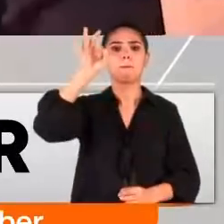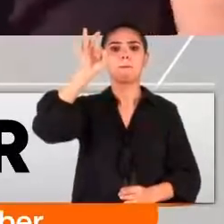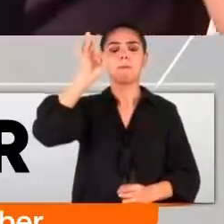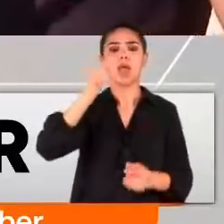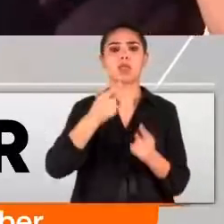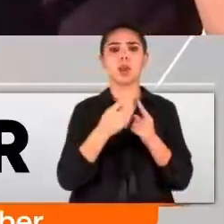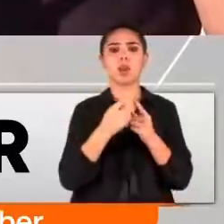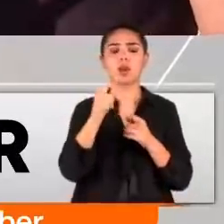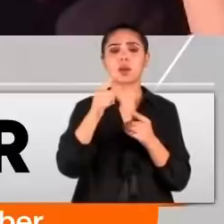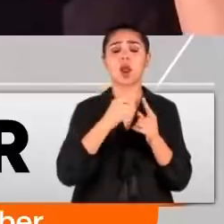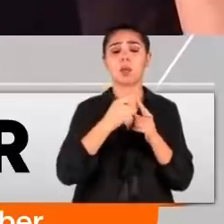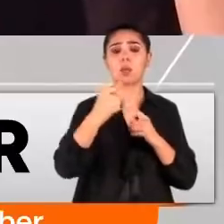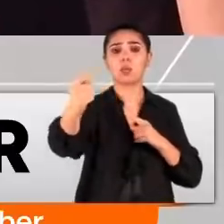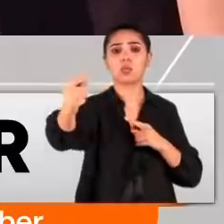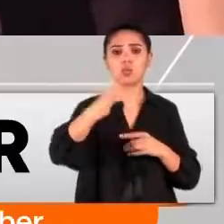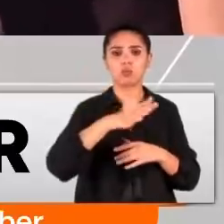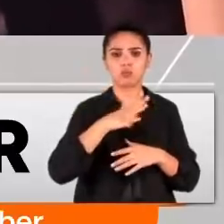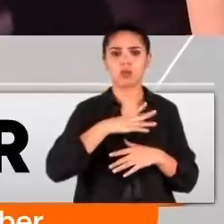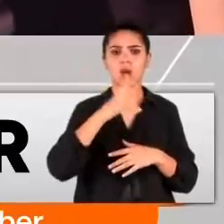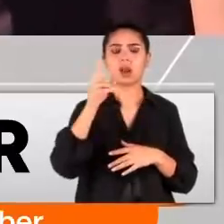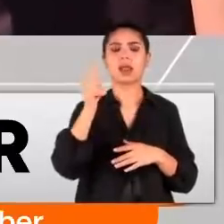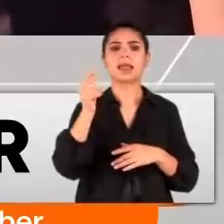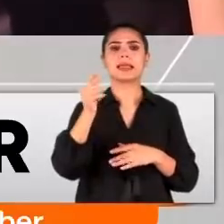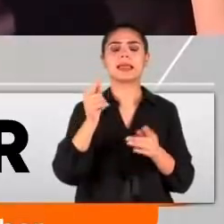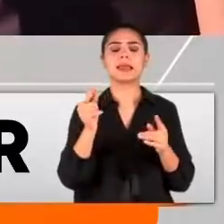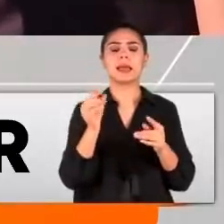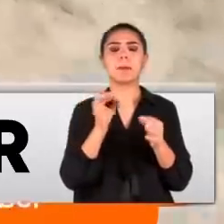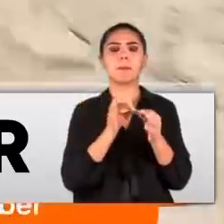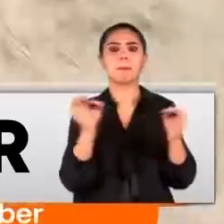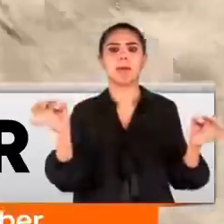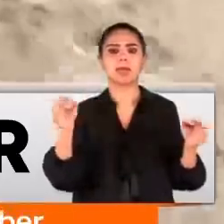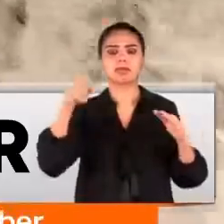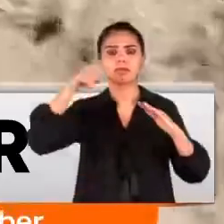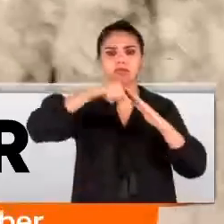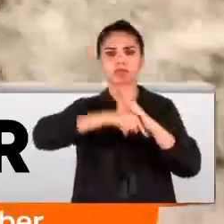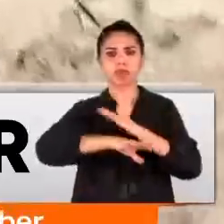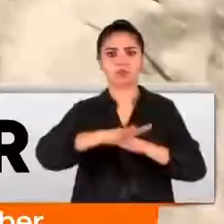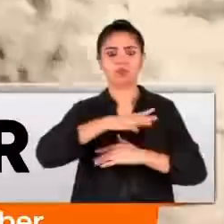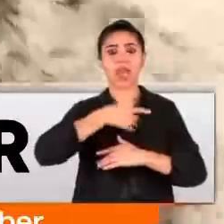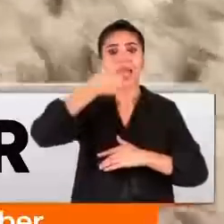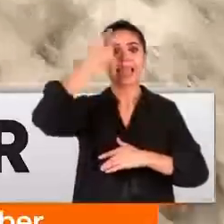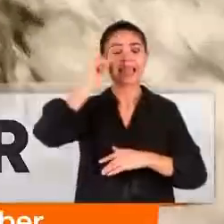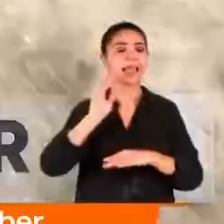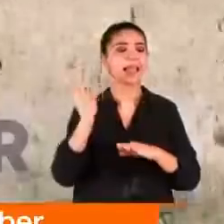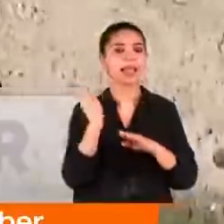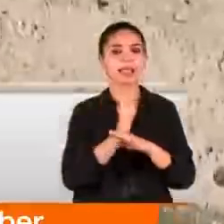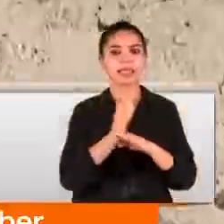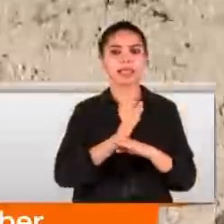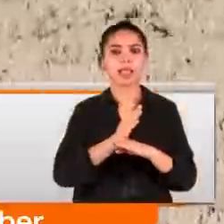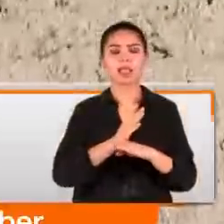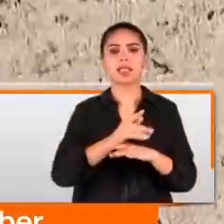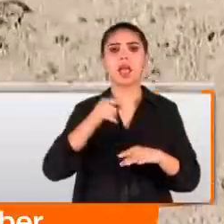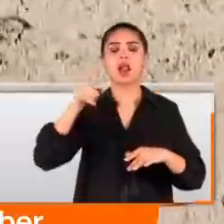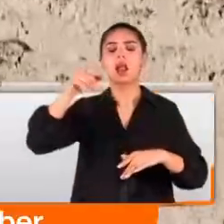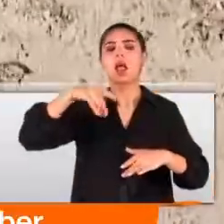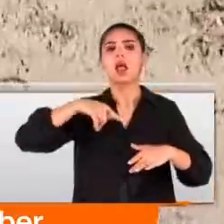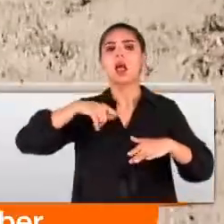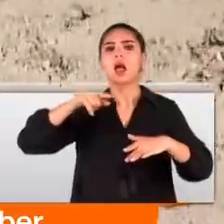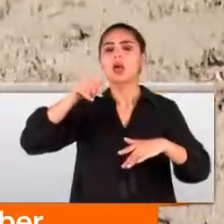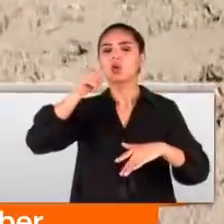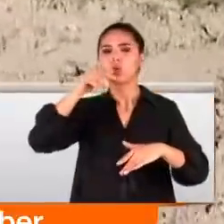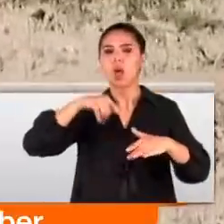uzunluğunda, yarım metre, bir metre genişliğinde çukurlarımız oluştu. Yetkililer yarıkların nedenini yeraltı su seviyesinin